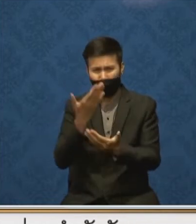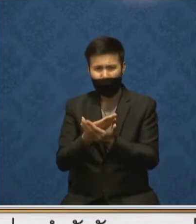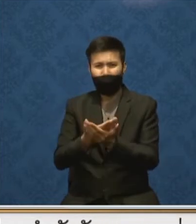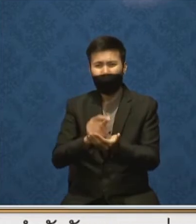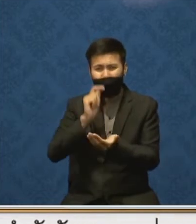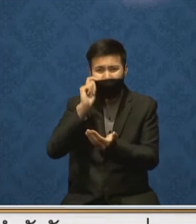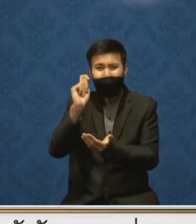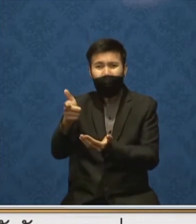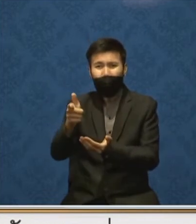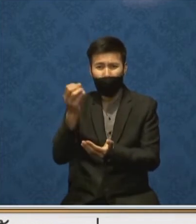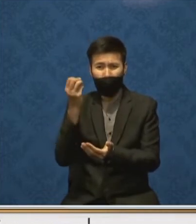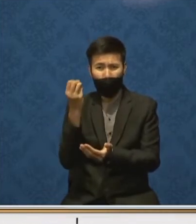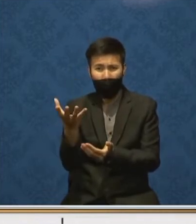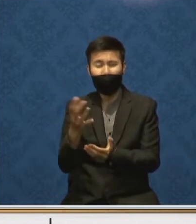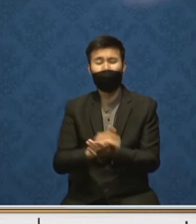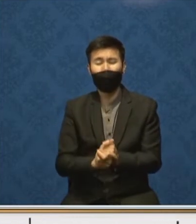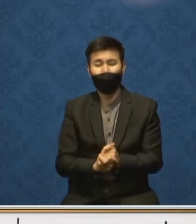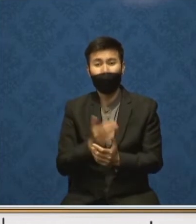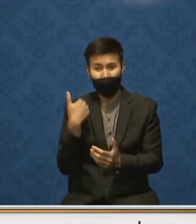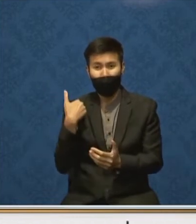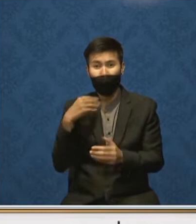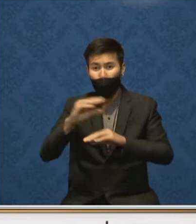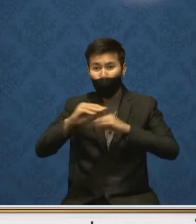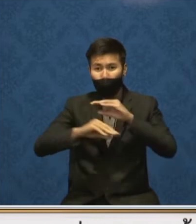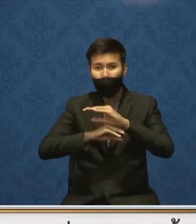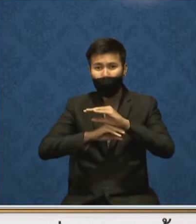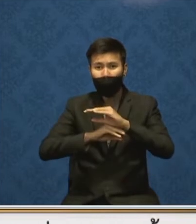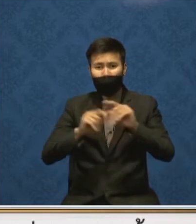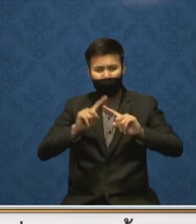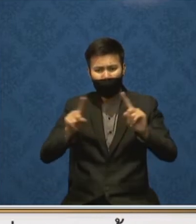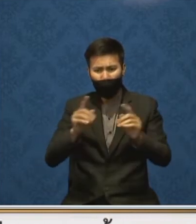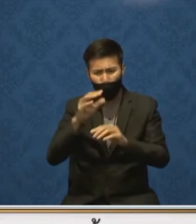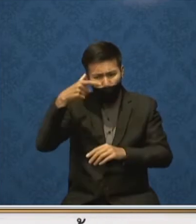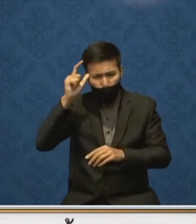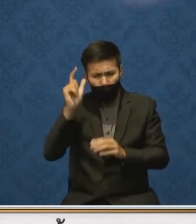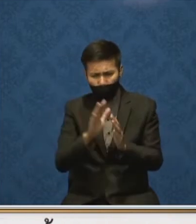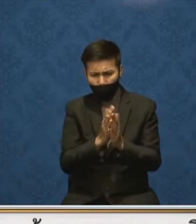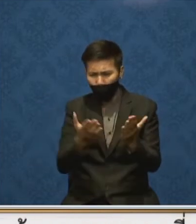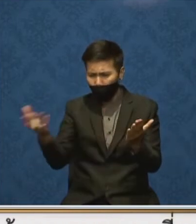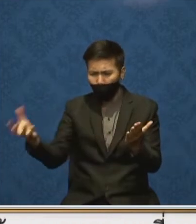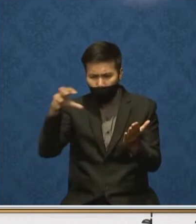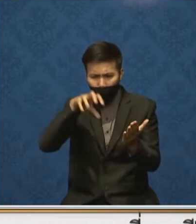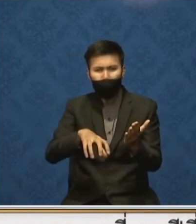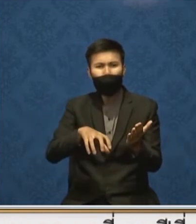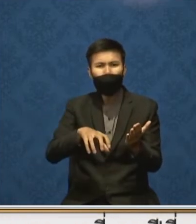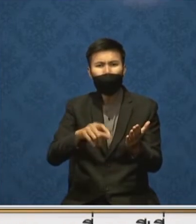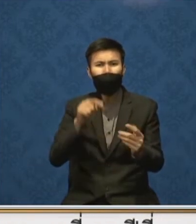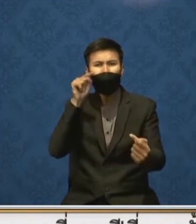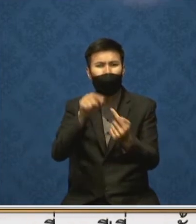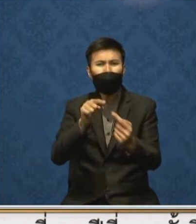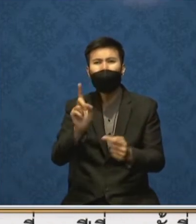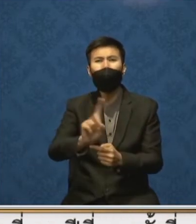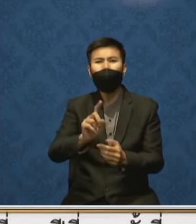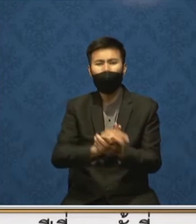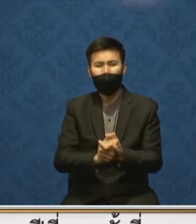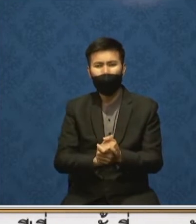แต prepared Schulterแต่วามัมาอยู่ในแผนนี้ แผนกแ้ไขปัญหา คามย่าจนแบบพงเป้า ยัไคงการมหาวิย